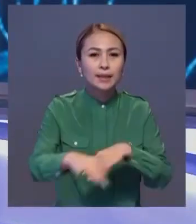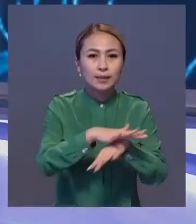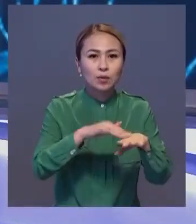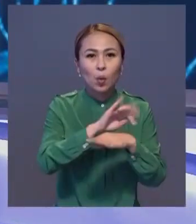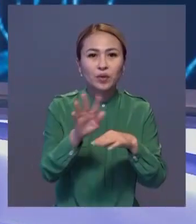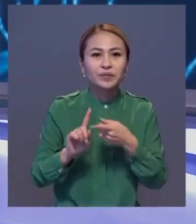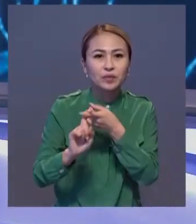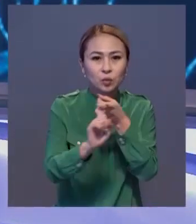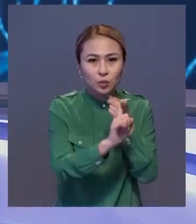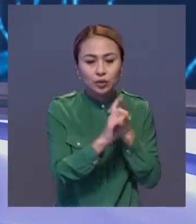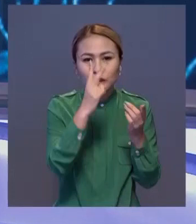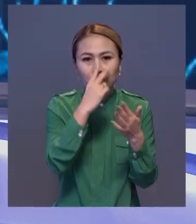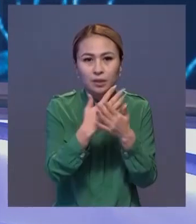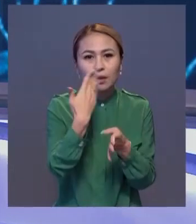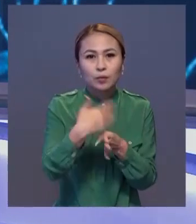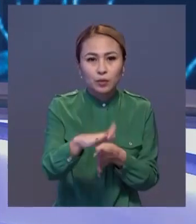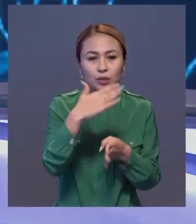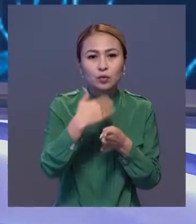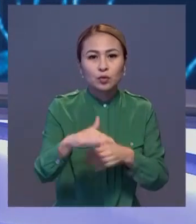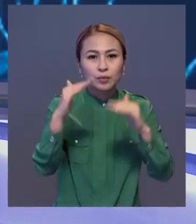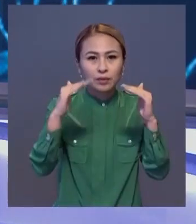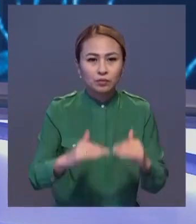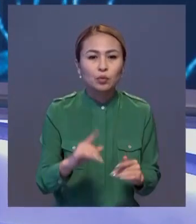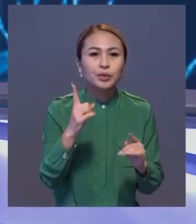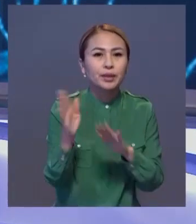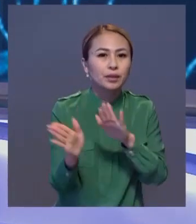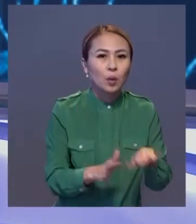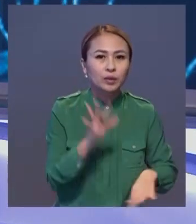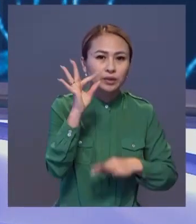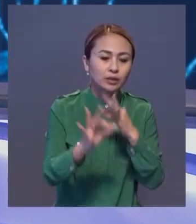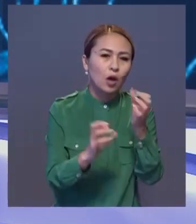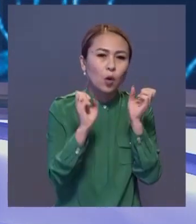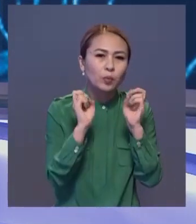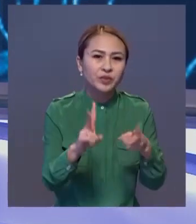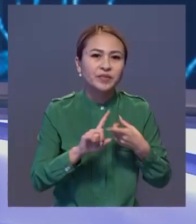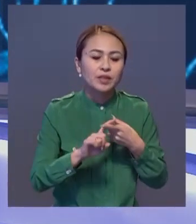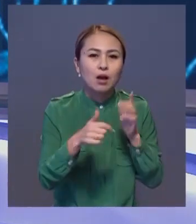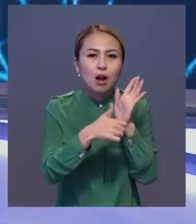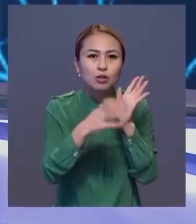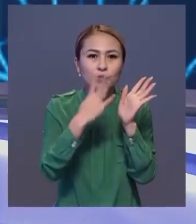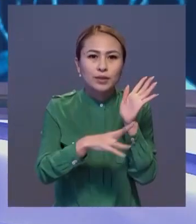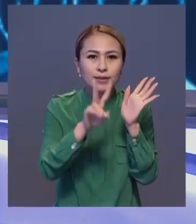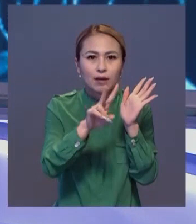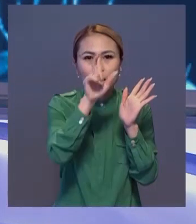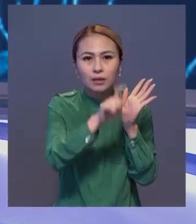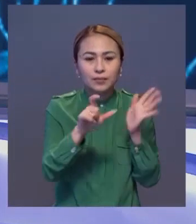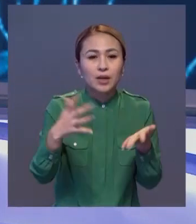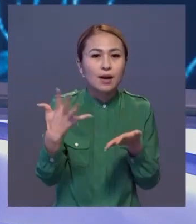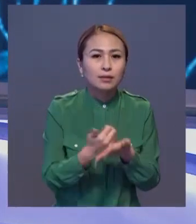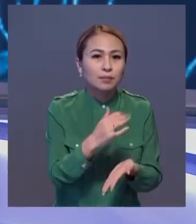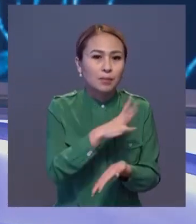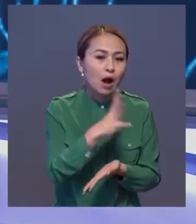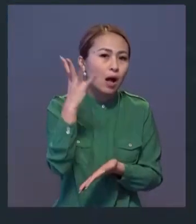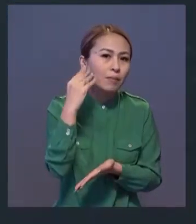Елімізде коронавирус жұқтыру көрсеткіші біртіндеп төмендеп келеді. Өткен тәулікте қауіпті вирус 692 адамнан анықталған.